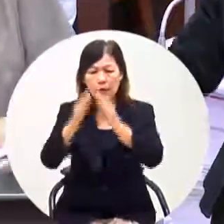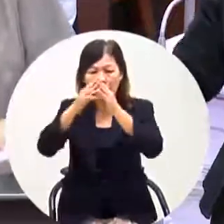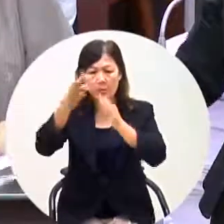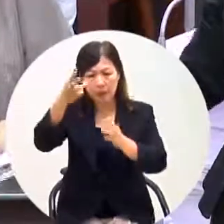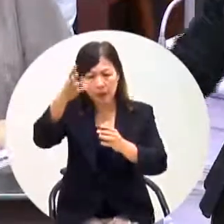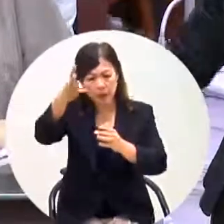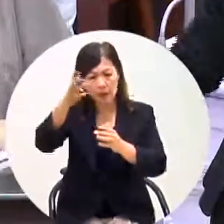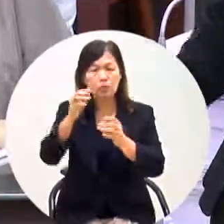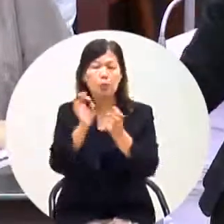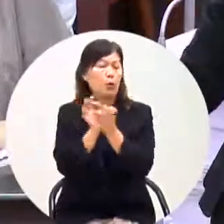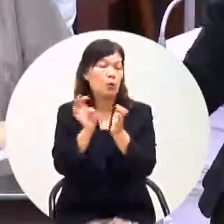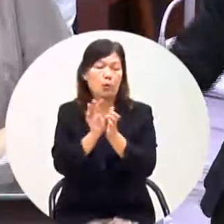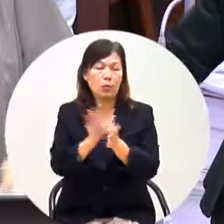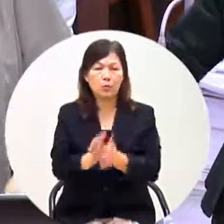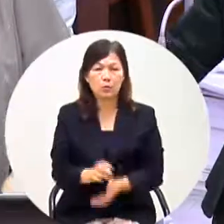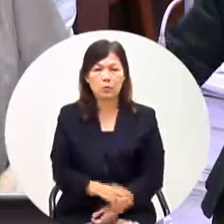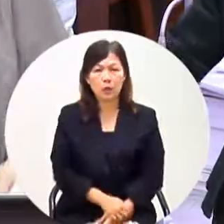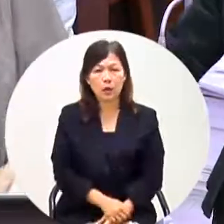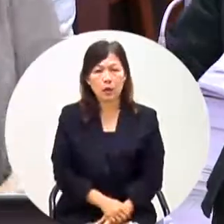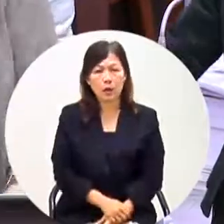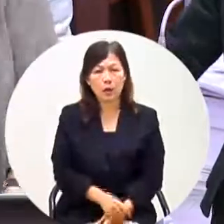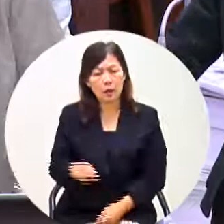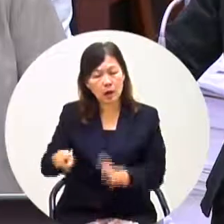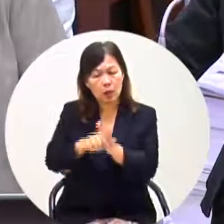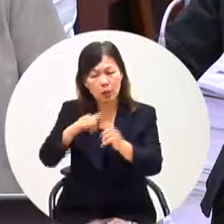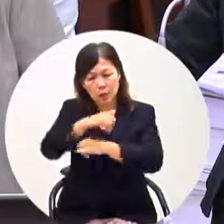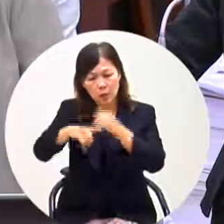睦里的活动中心也是这样子啊，盖到三楼啊。